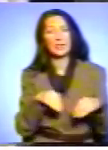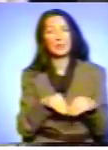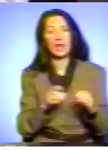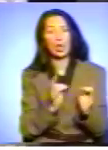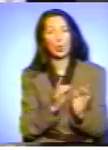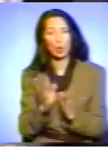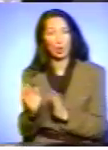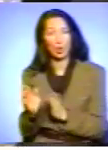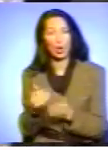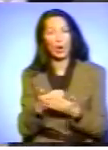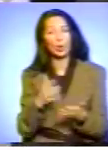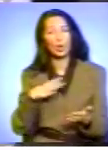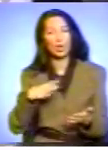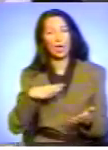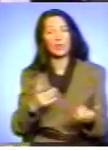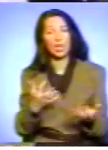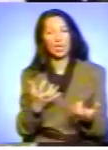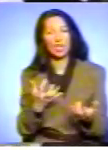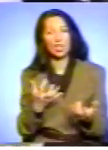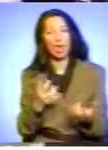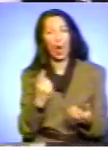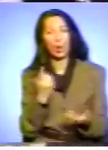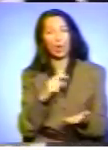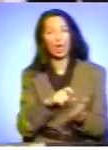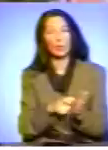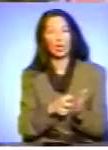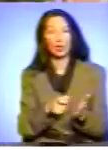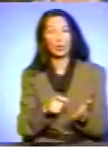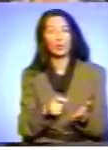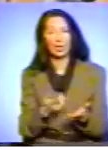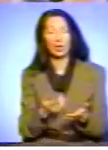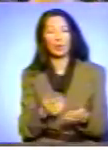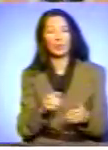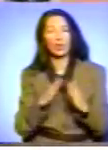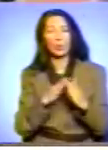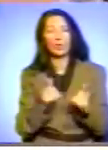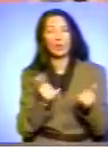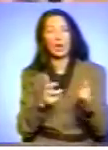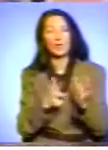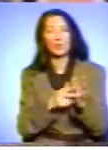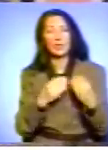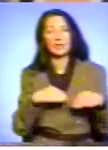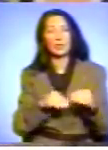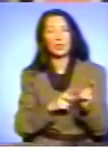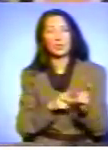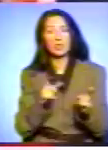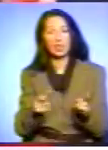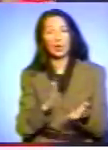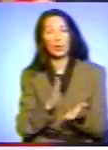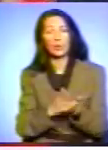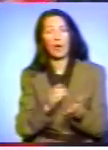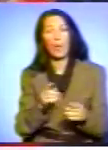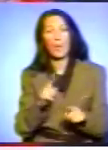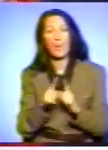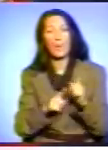от дочекався ще і однокімнатної квартири. Домівкою для 8 сімей залізничників став переобладнаний